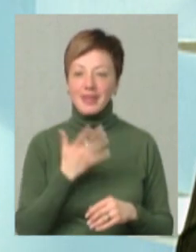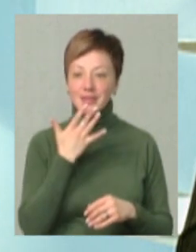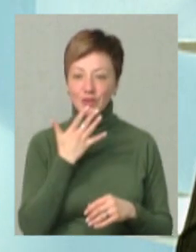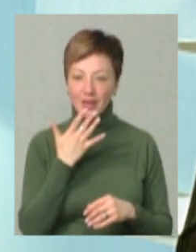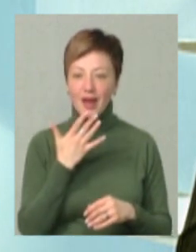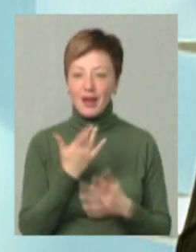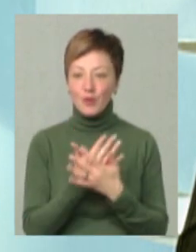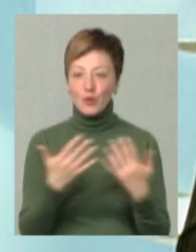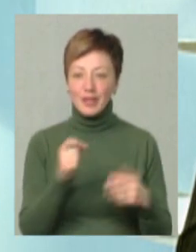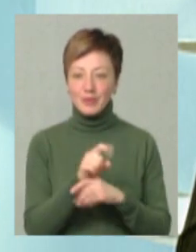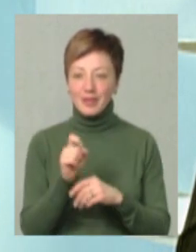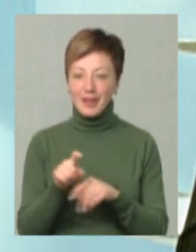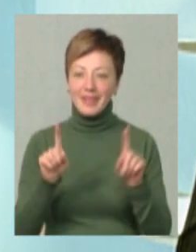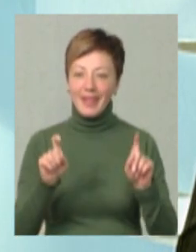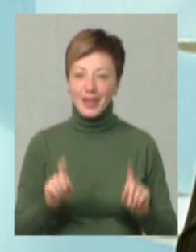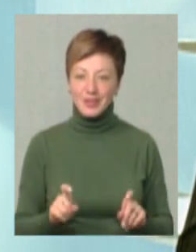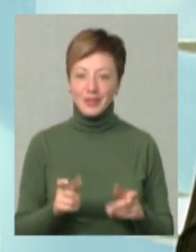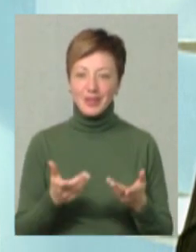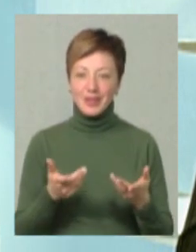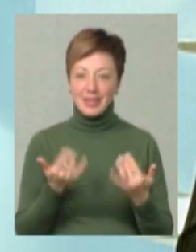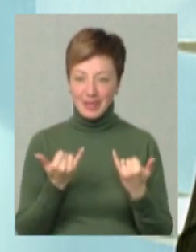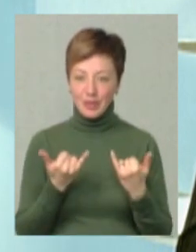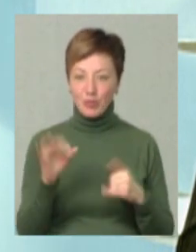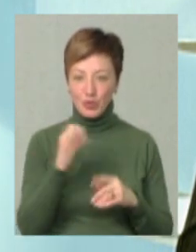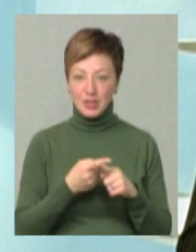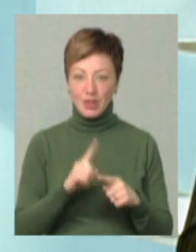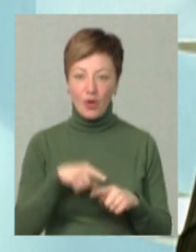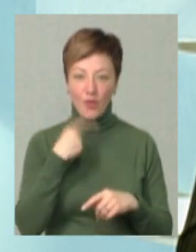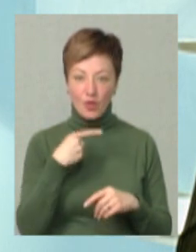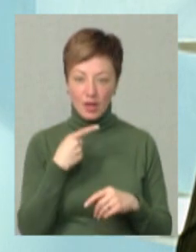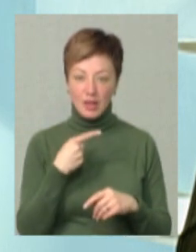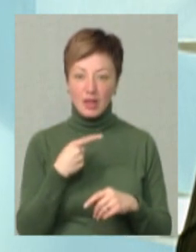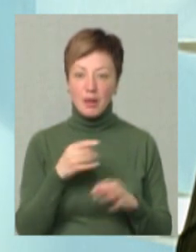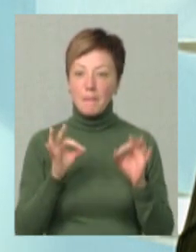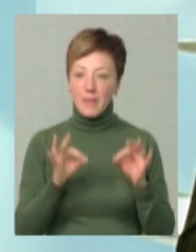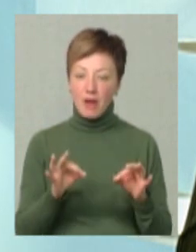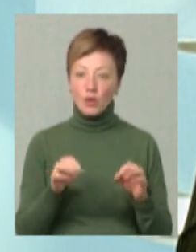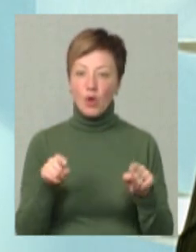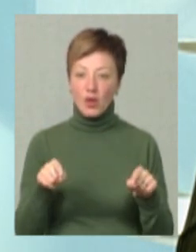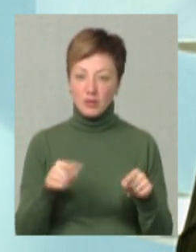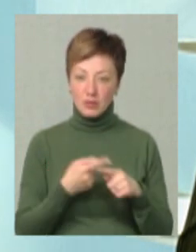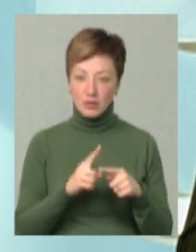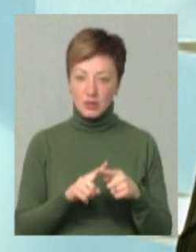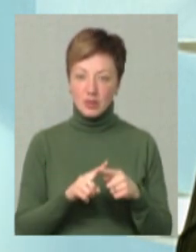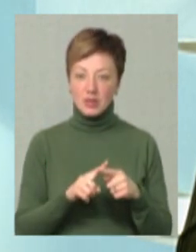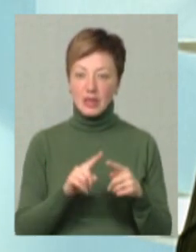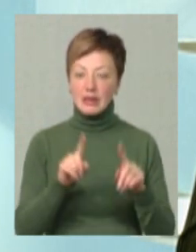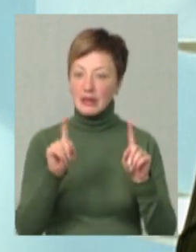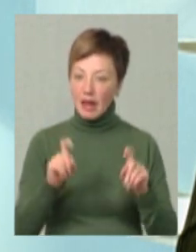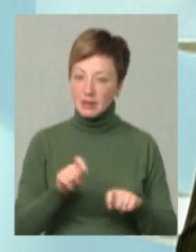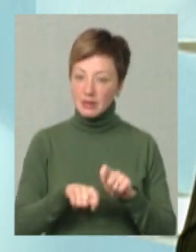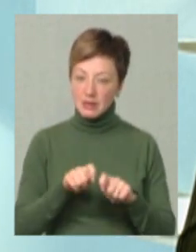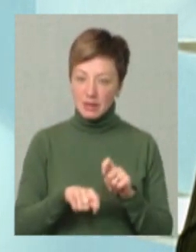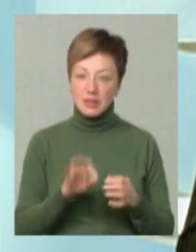національного мультидисциплінарного тесту, який ми тільки що про нього говорили. Направду, його організація достатньо складна,